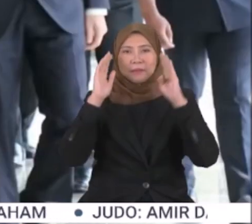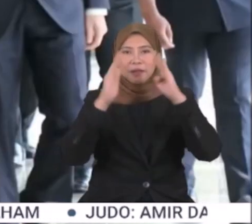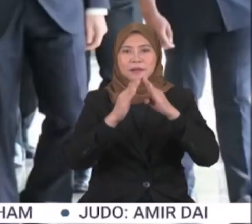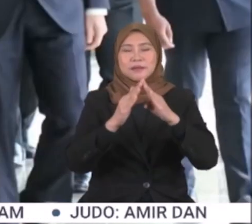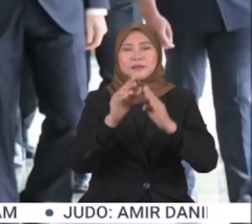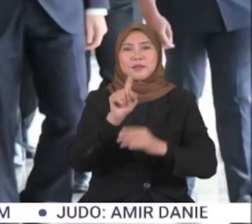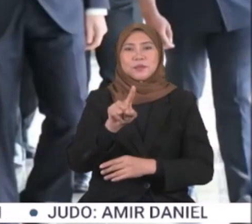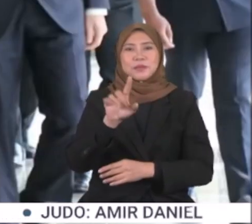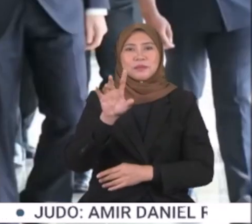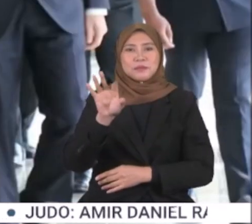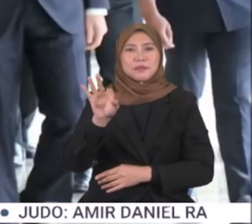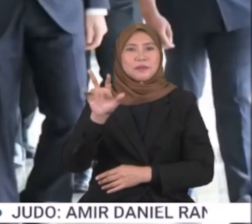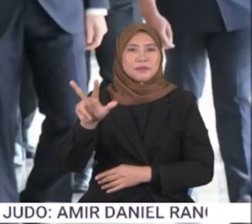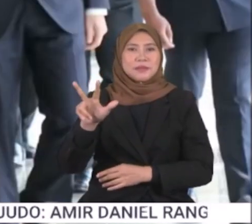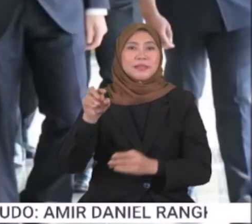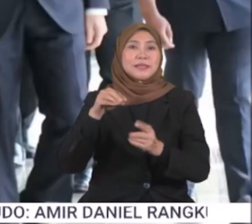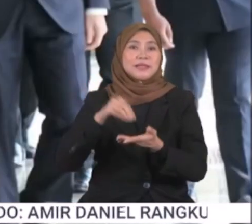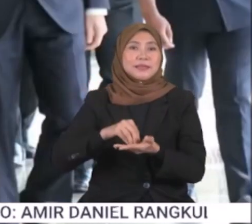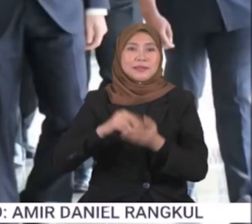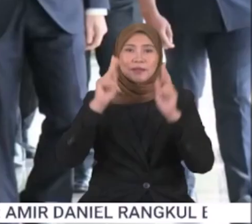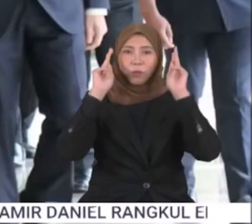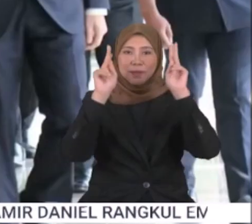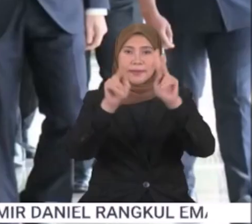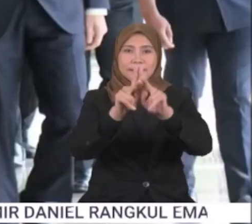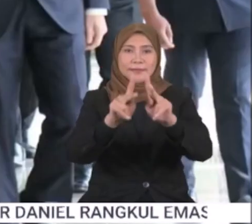ke-193 di Kuantan